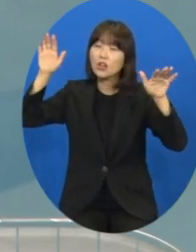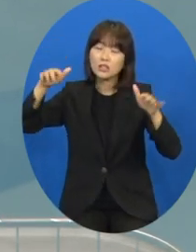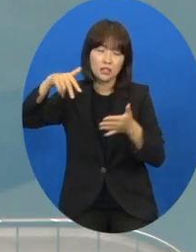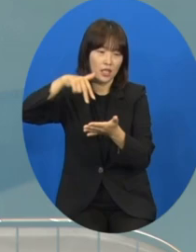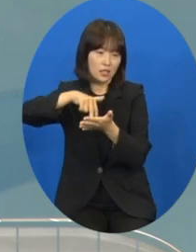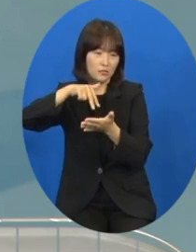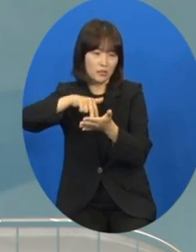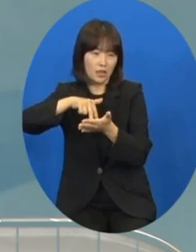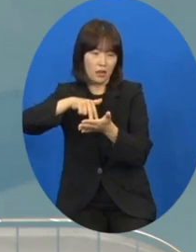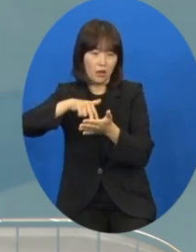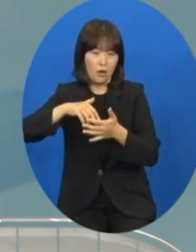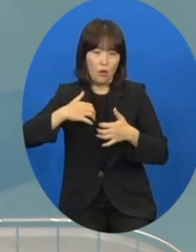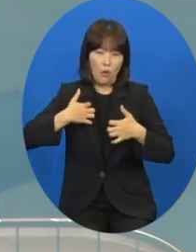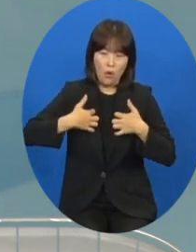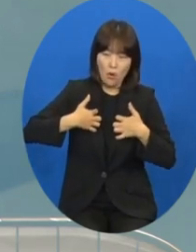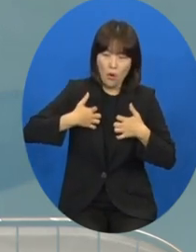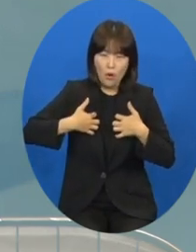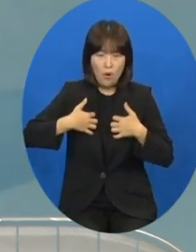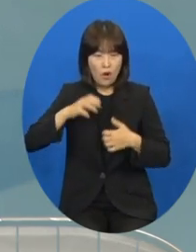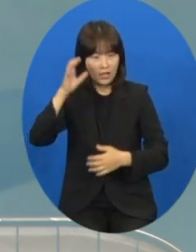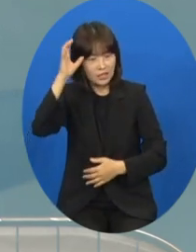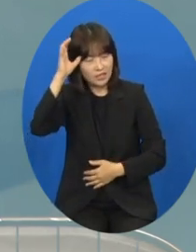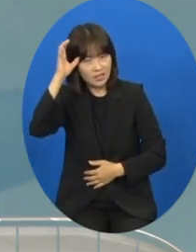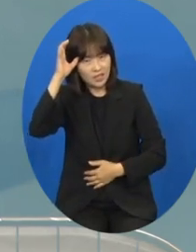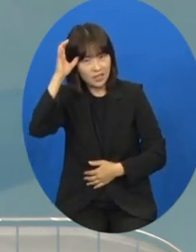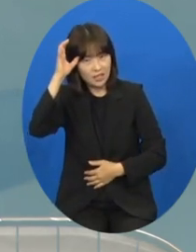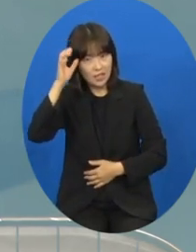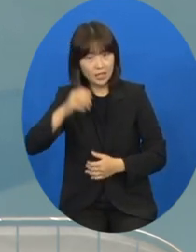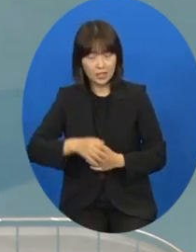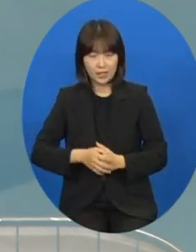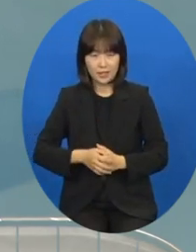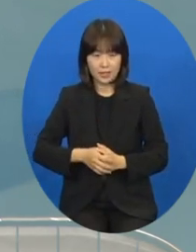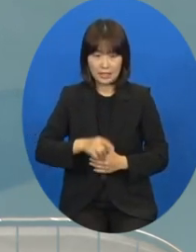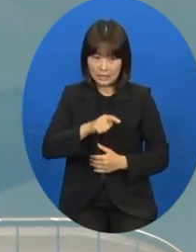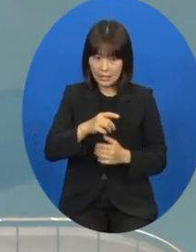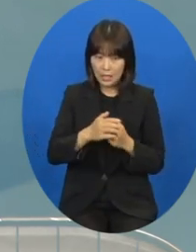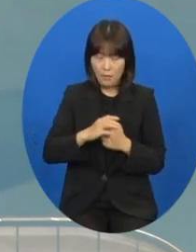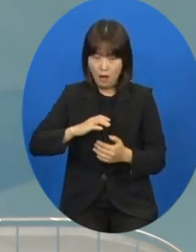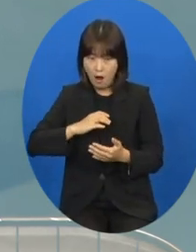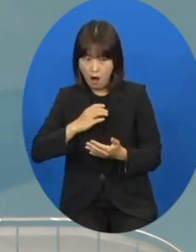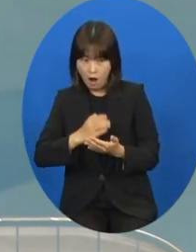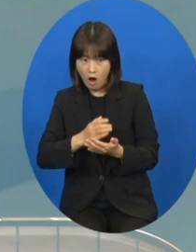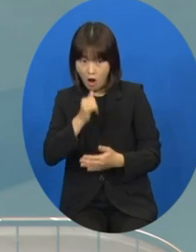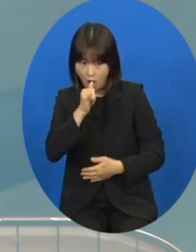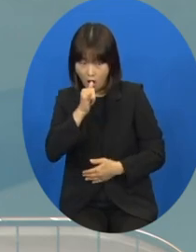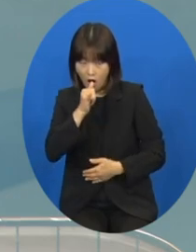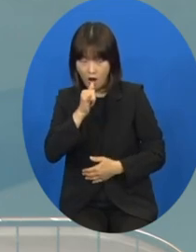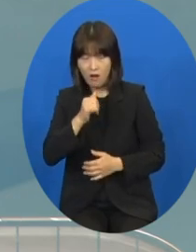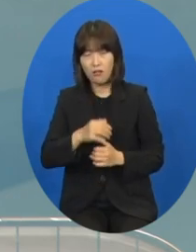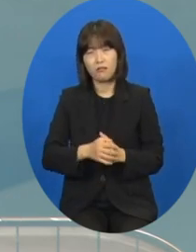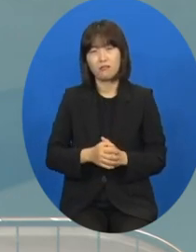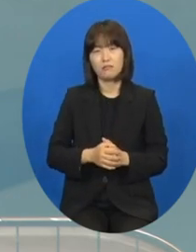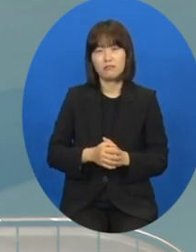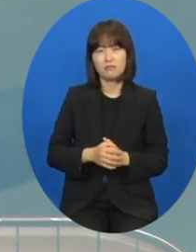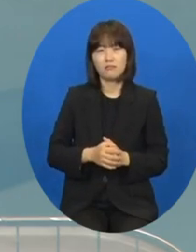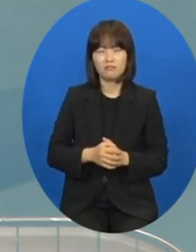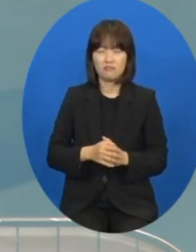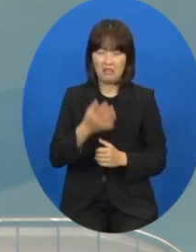너무 흥분되고 기대가 되고 그것 때문에 막 감동이 될까요? 아마